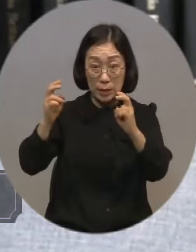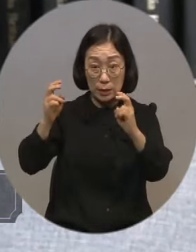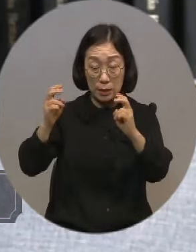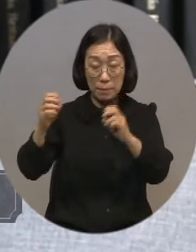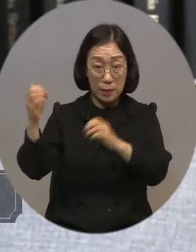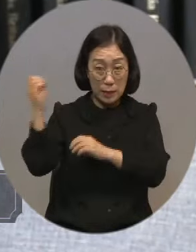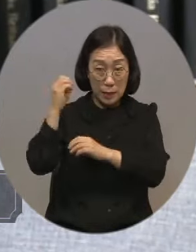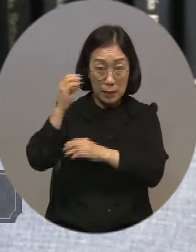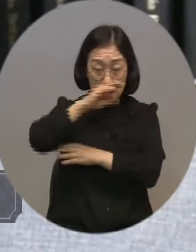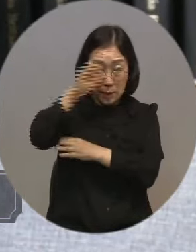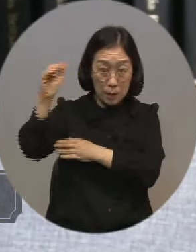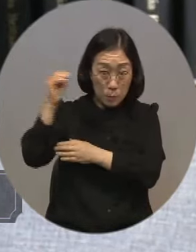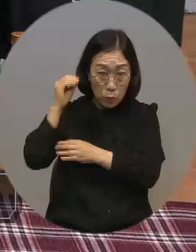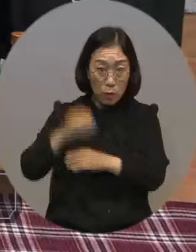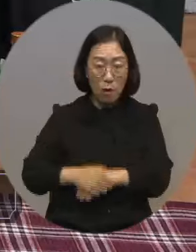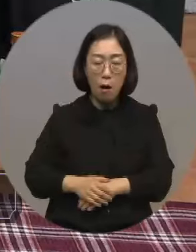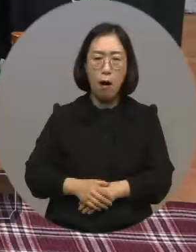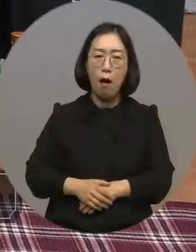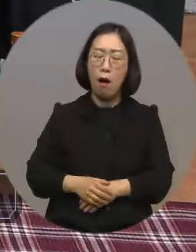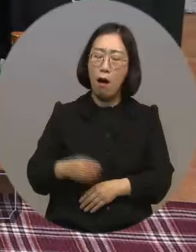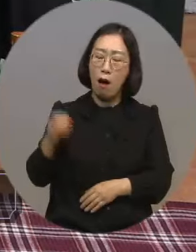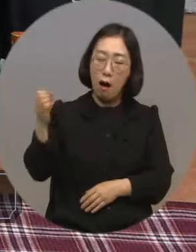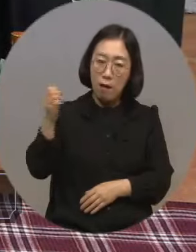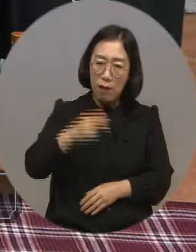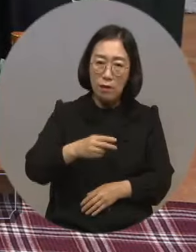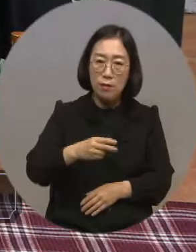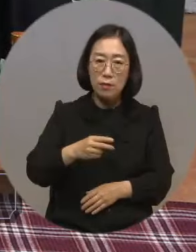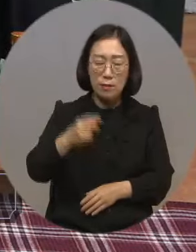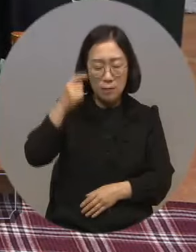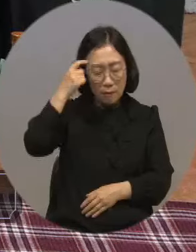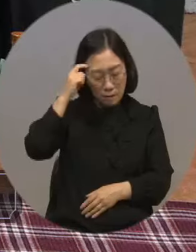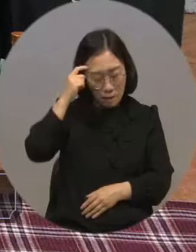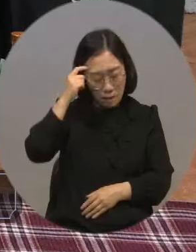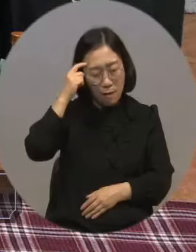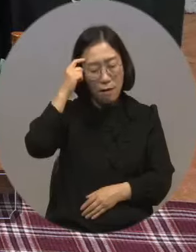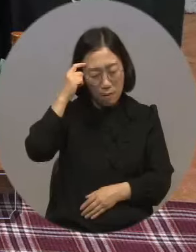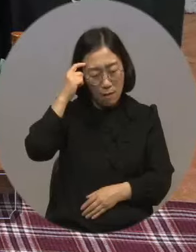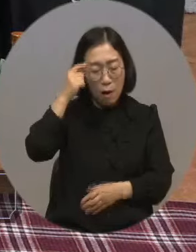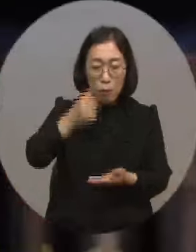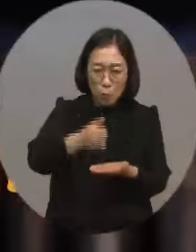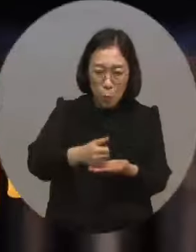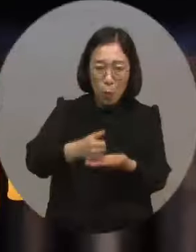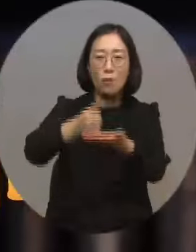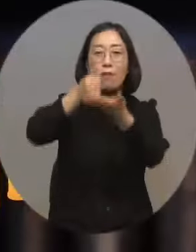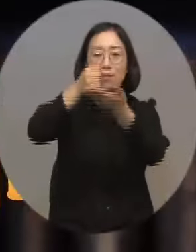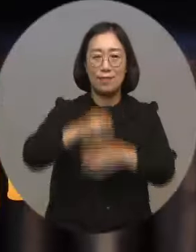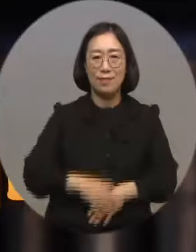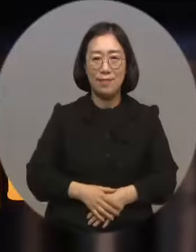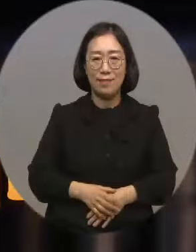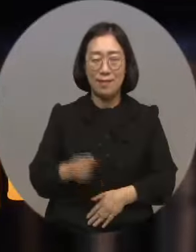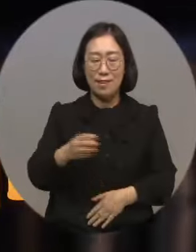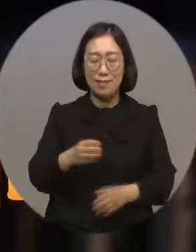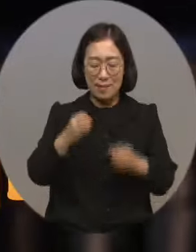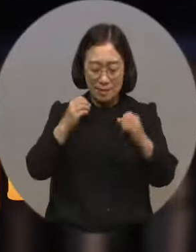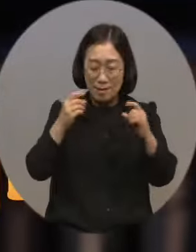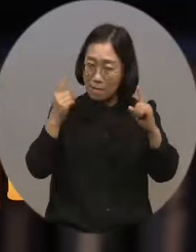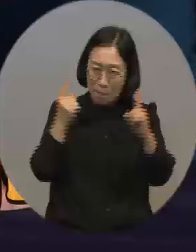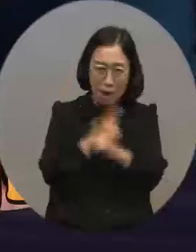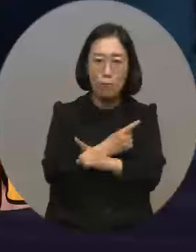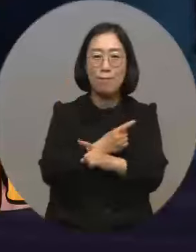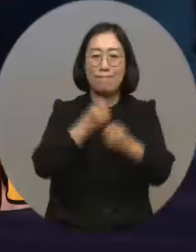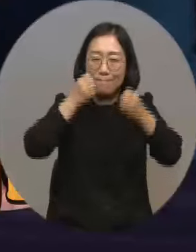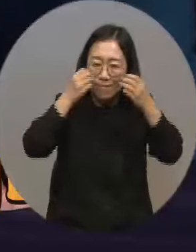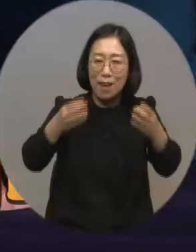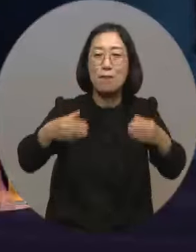듣다 보니까 삶에 대해서 다시 생각해보고 인생은 너무, 무엇인가. 네, 너무 존경스럽고 오늘부터 네. 다시 열심히 새 사람으로